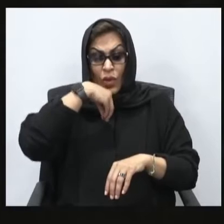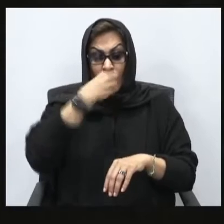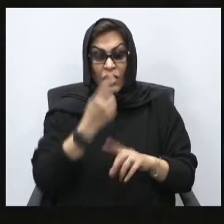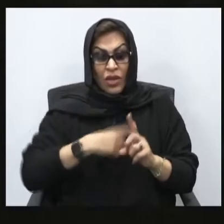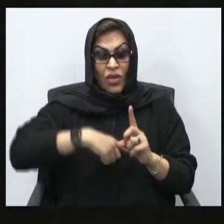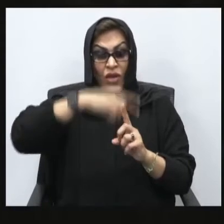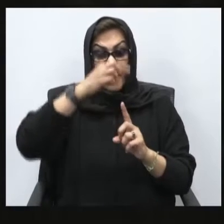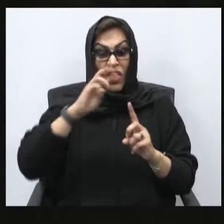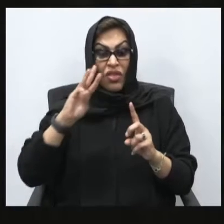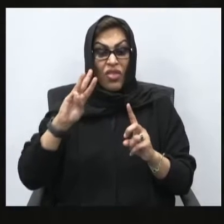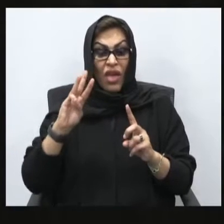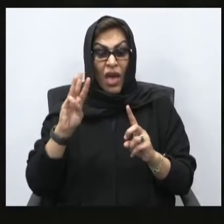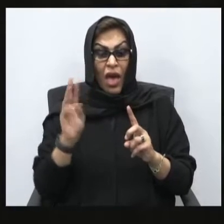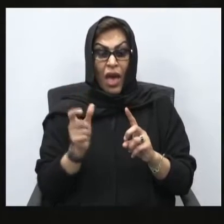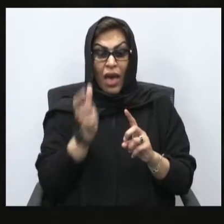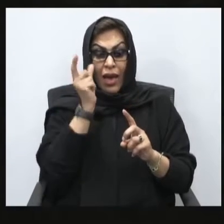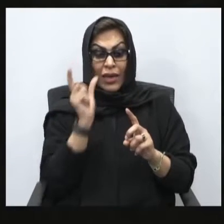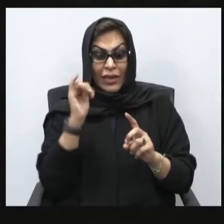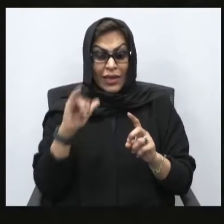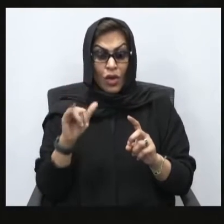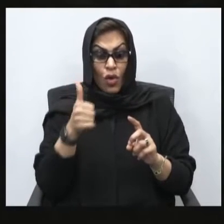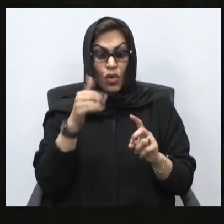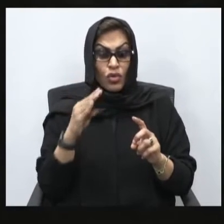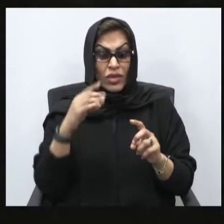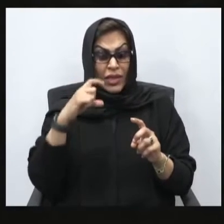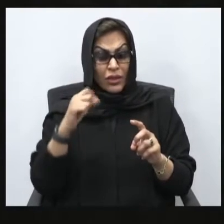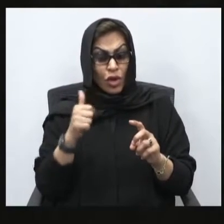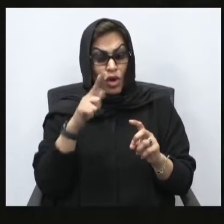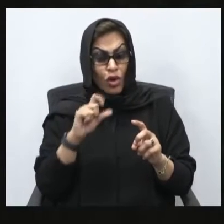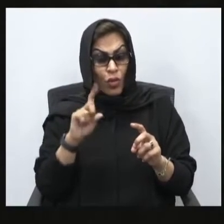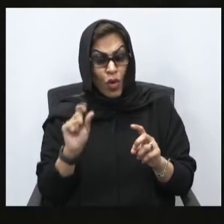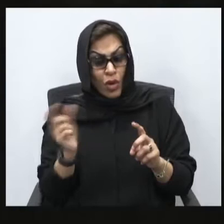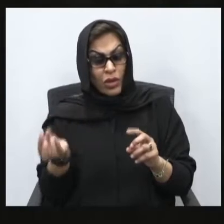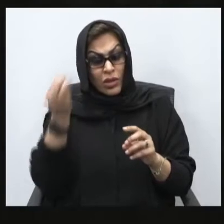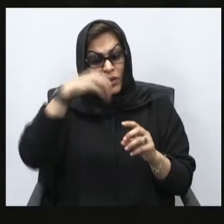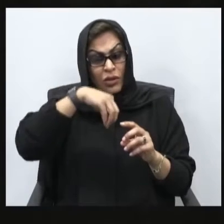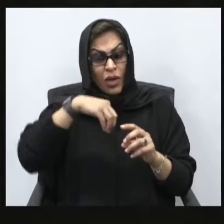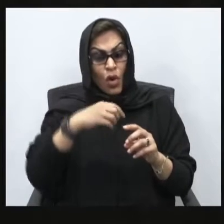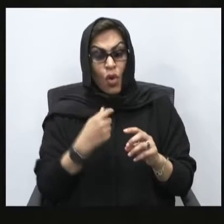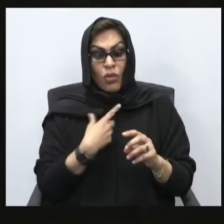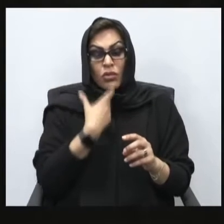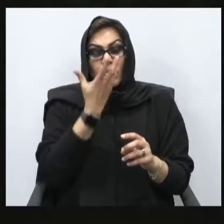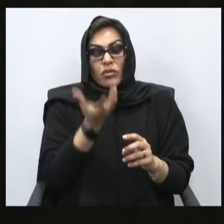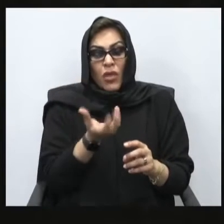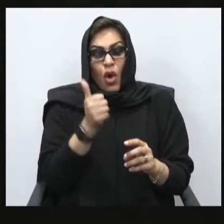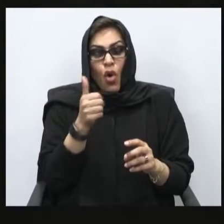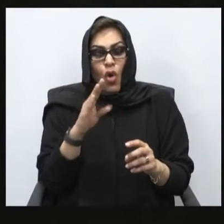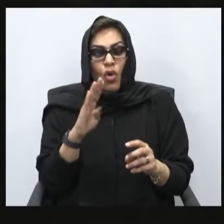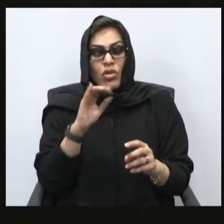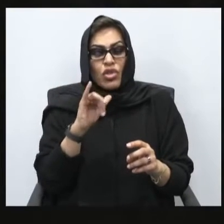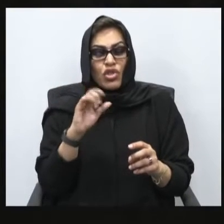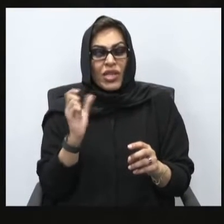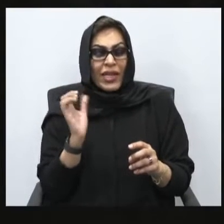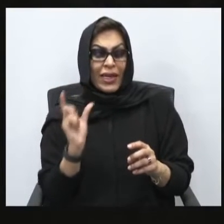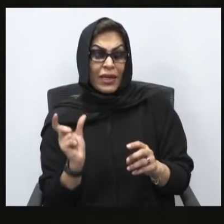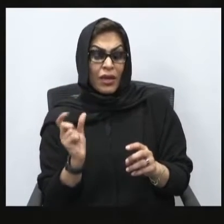الكربون تقل الاكسجين فبالتالي يبدا خروج ثاني اكسيد الكربون اما اذا قلت نسبه